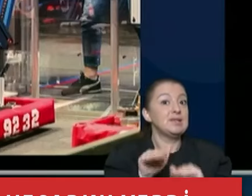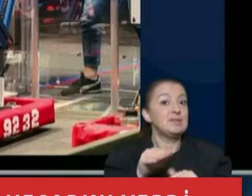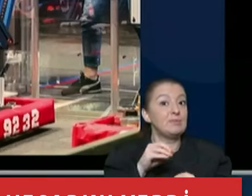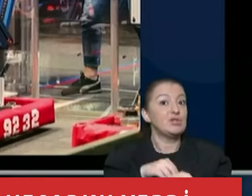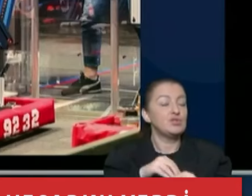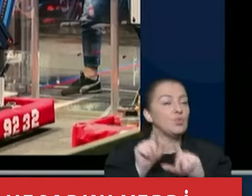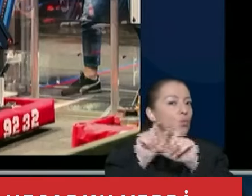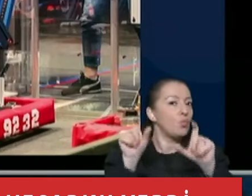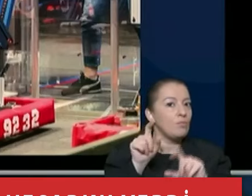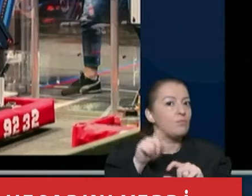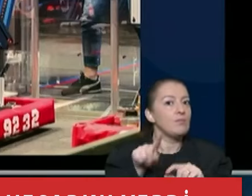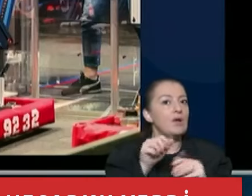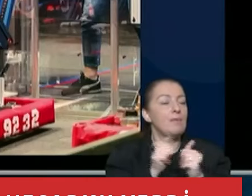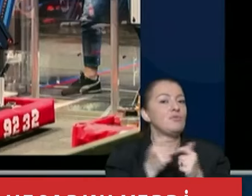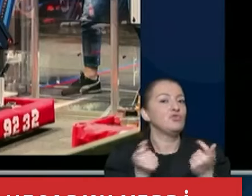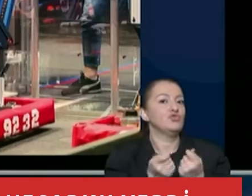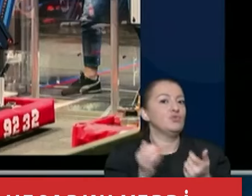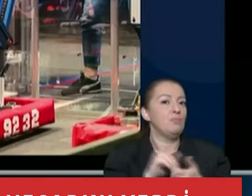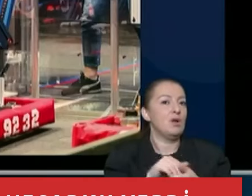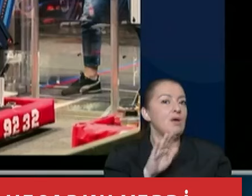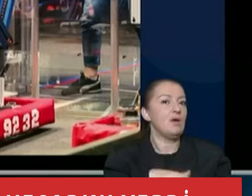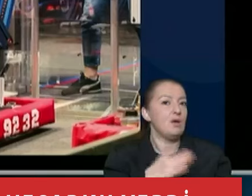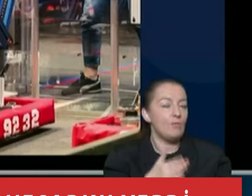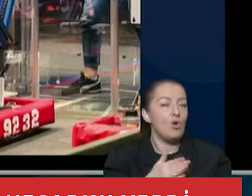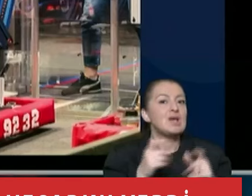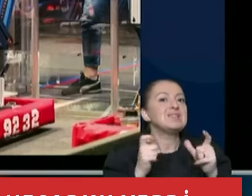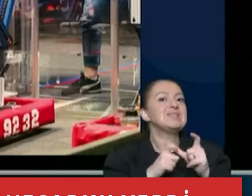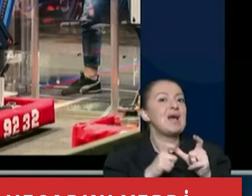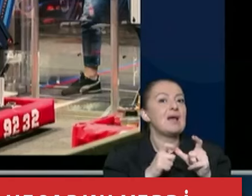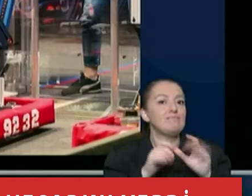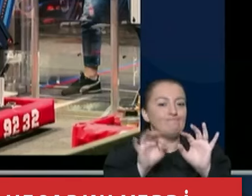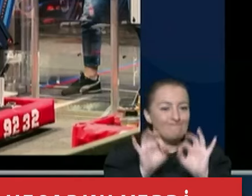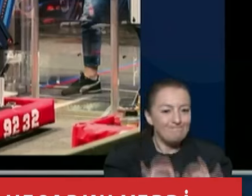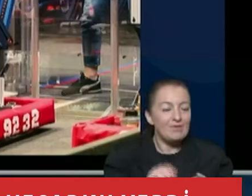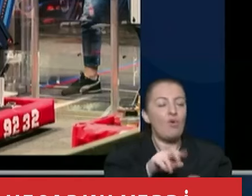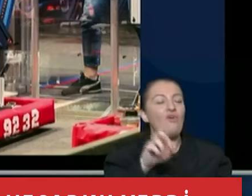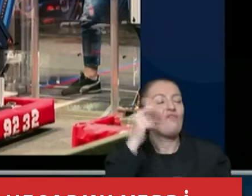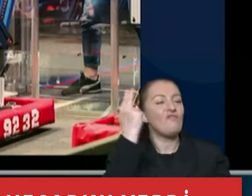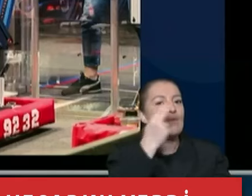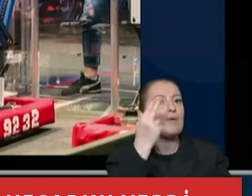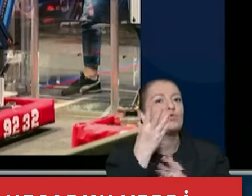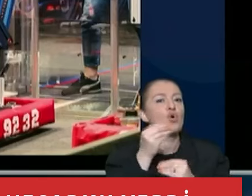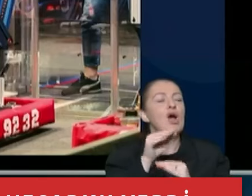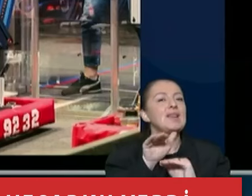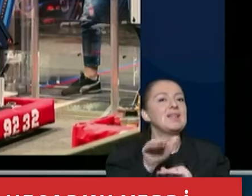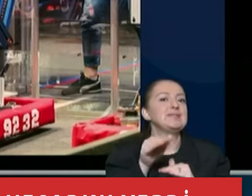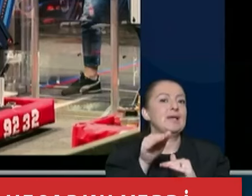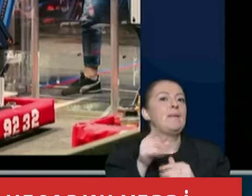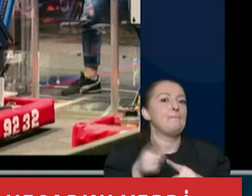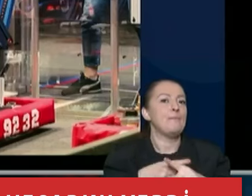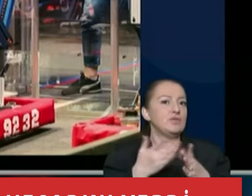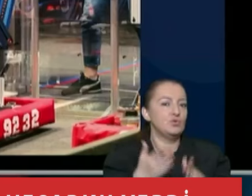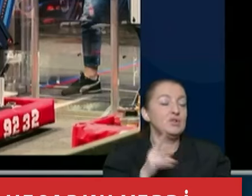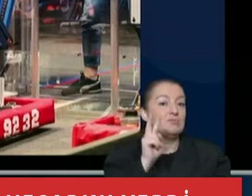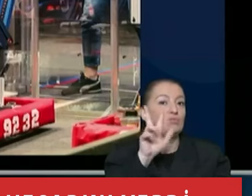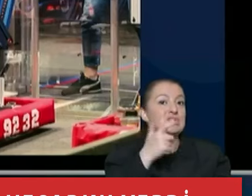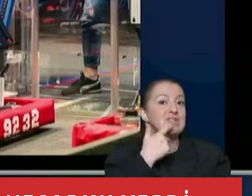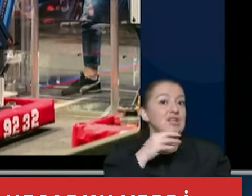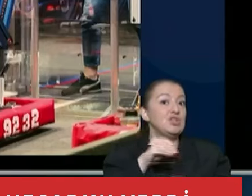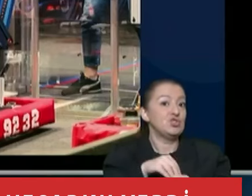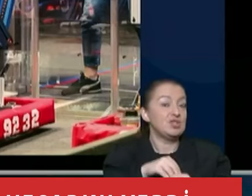kurumlarla işbirliği gerçekleştiriliyor startup firmalarla pek çok destekler paylaşılıyor 2023 yılı